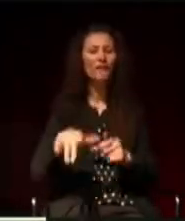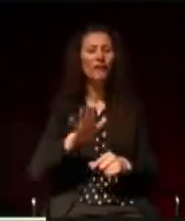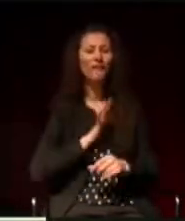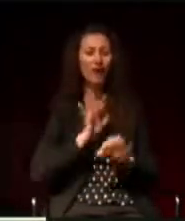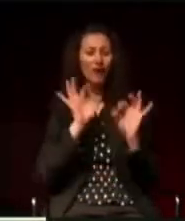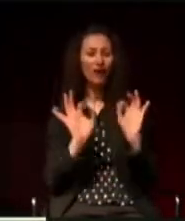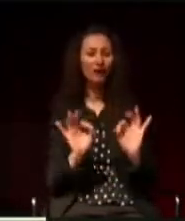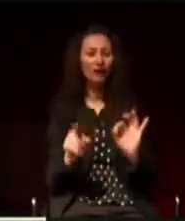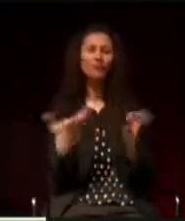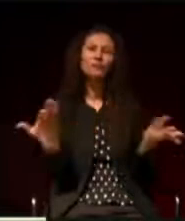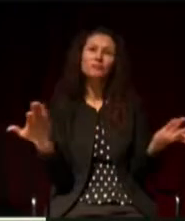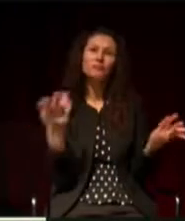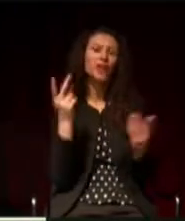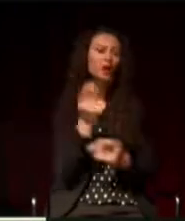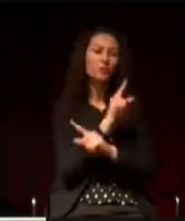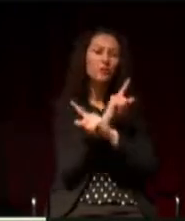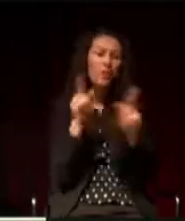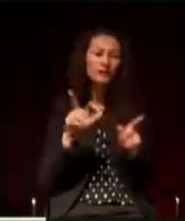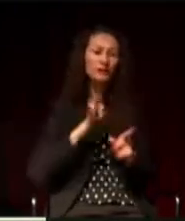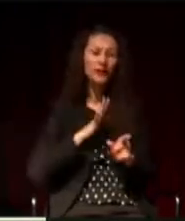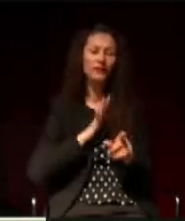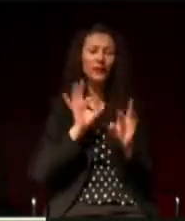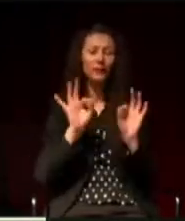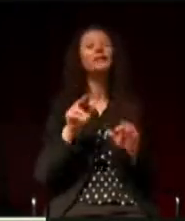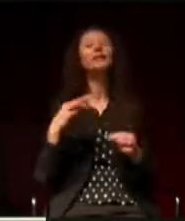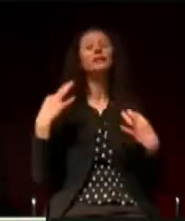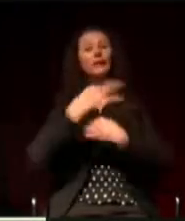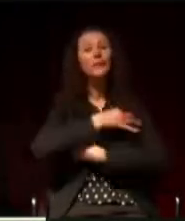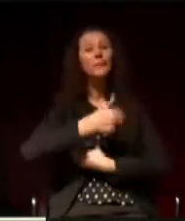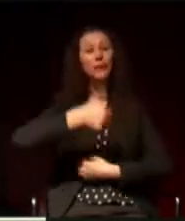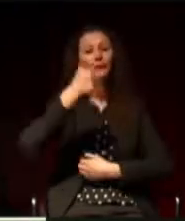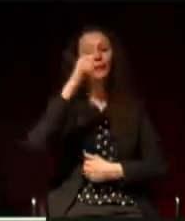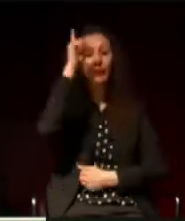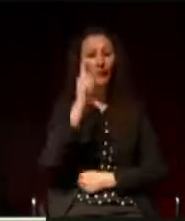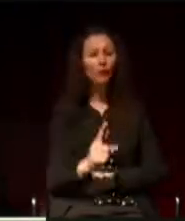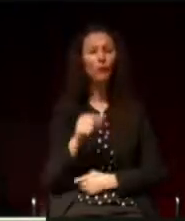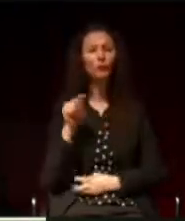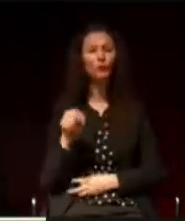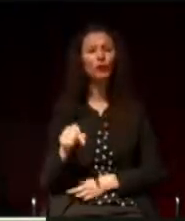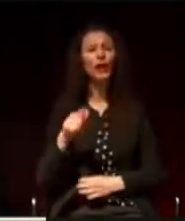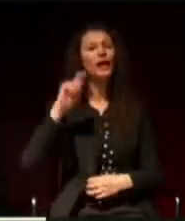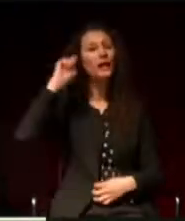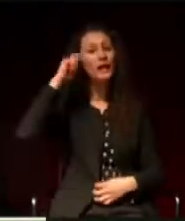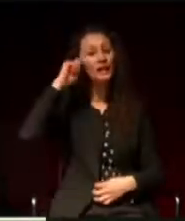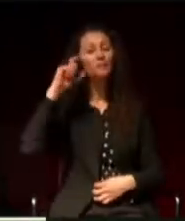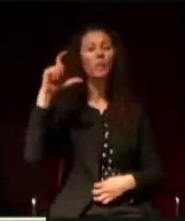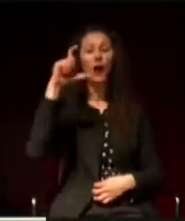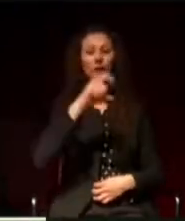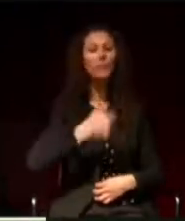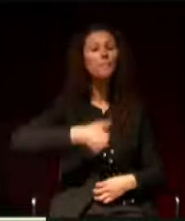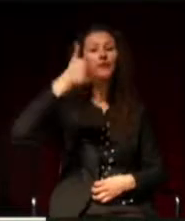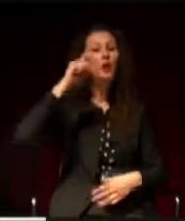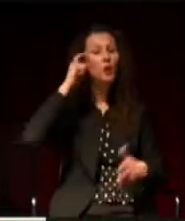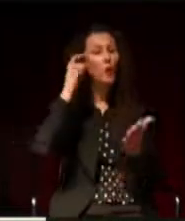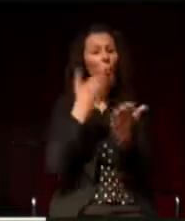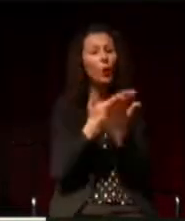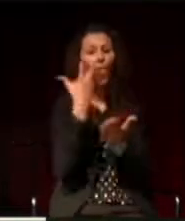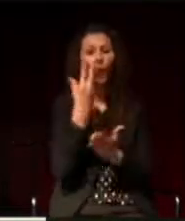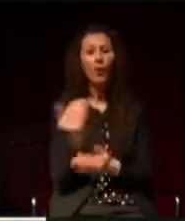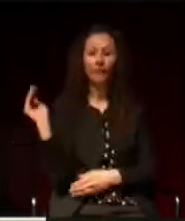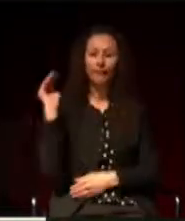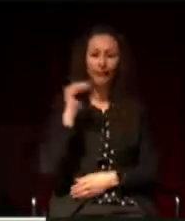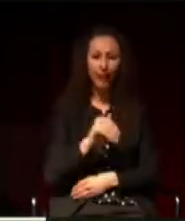sürece bu da kaçınılmaz. Sayın Başkan, ilk önce Kasım ayında başkanlık önergesi olarak